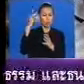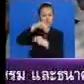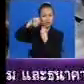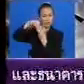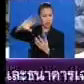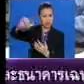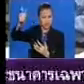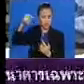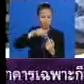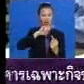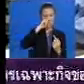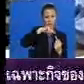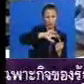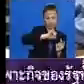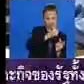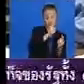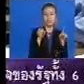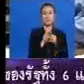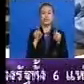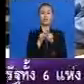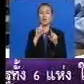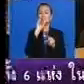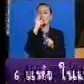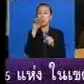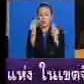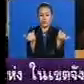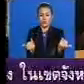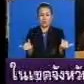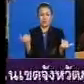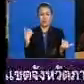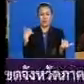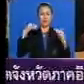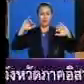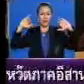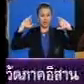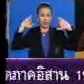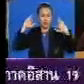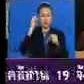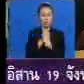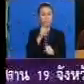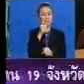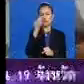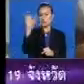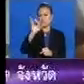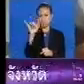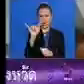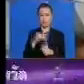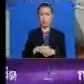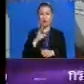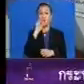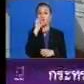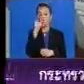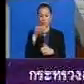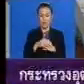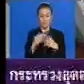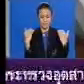จากการบริโภคภายในประเทศมีเพียงเล็กน้อยและยังมองว่าการใช้งบประมาณของภาครัฐยังทำได้ไม่ดีเท่าที่ควรรวมถึงกำลังการ